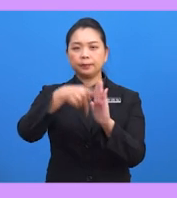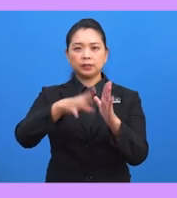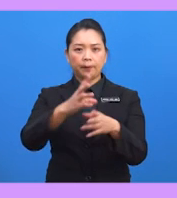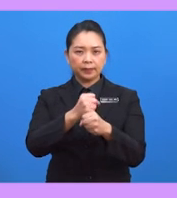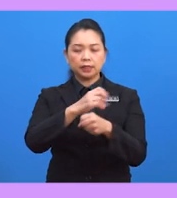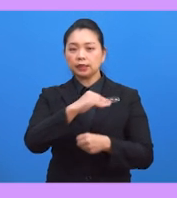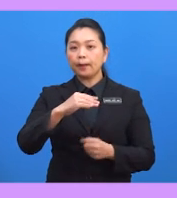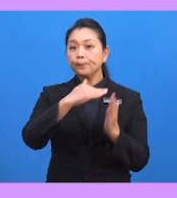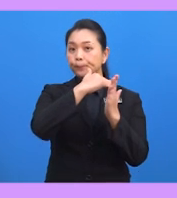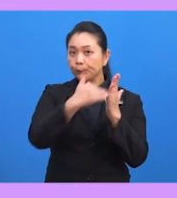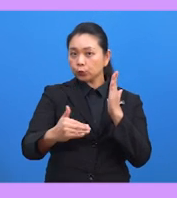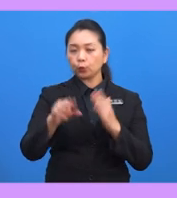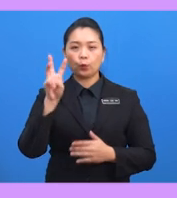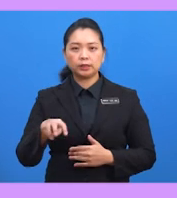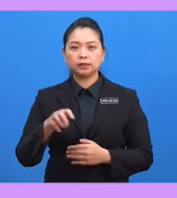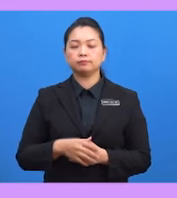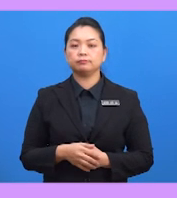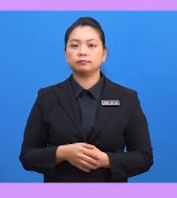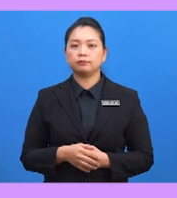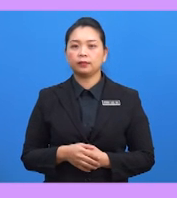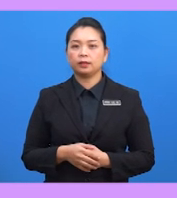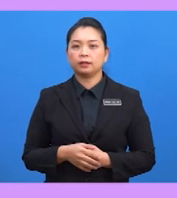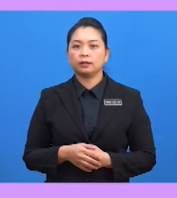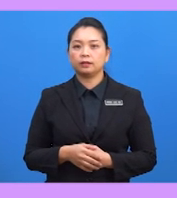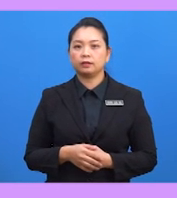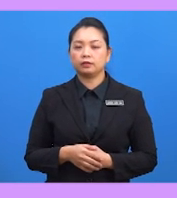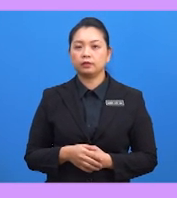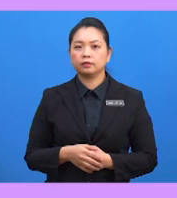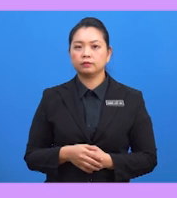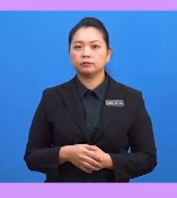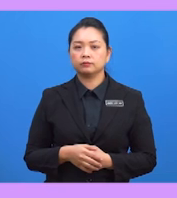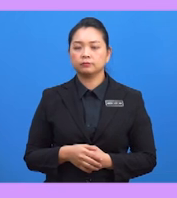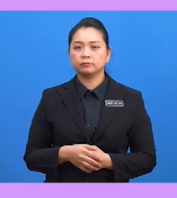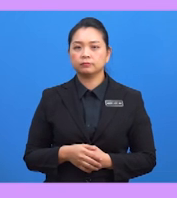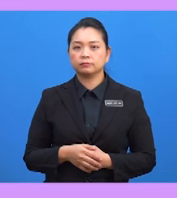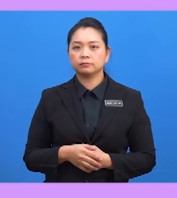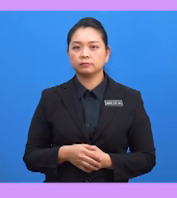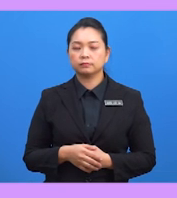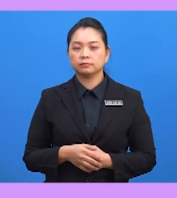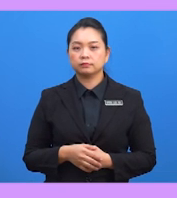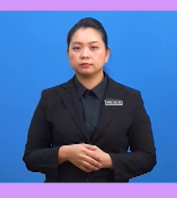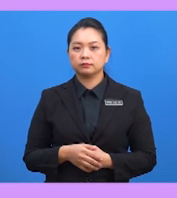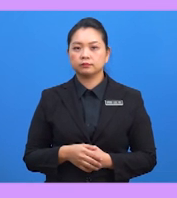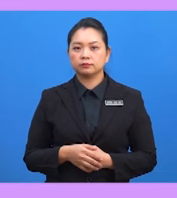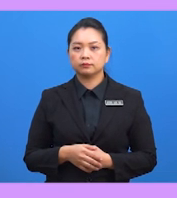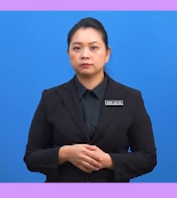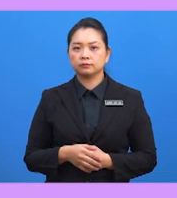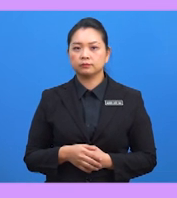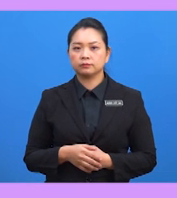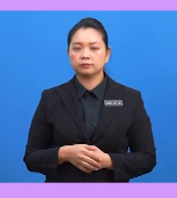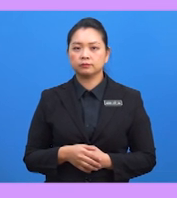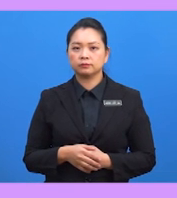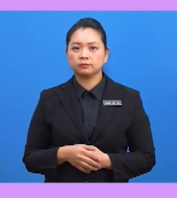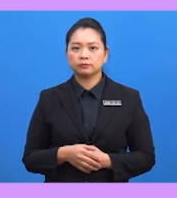potongan wajib. Pendapatan boleh guna diperoleh dengan menjumlahkan semua pendapatan dan ditolak potongan